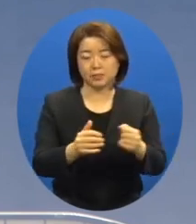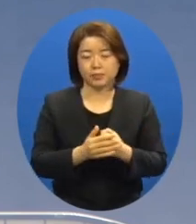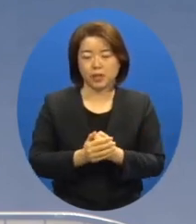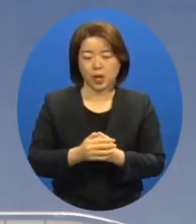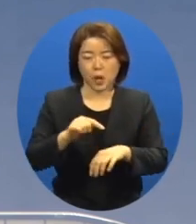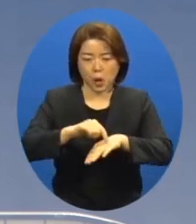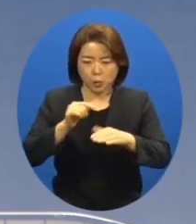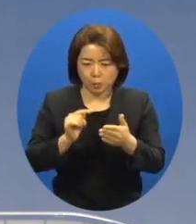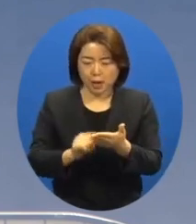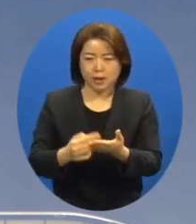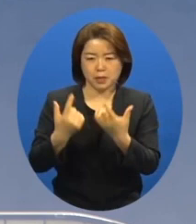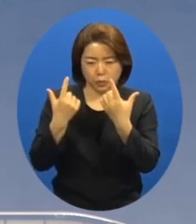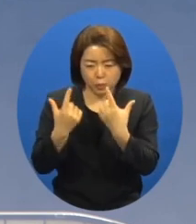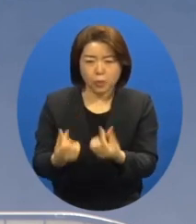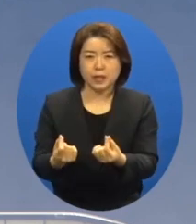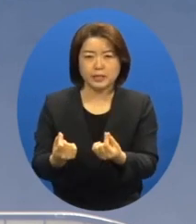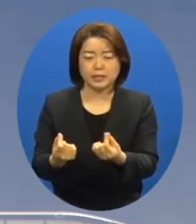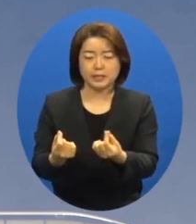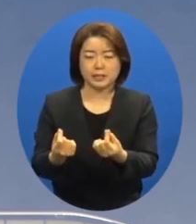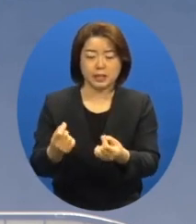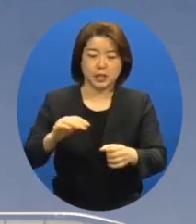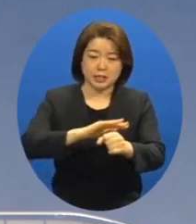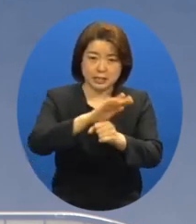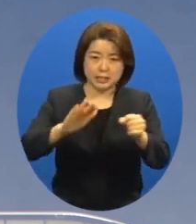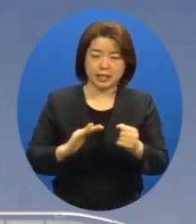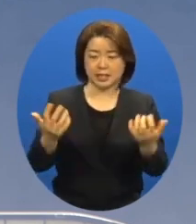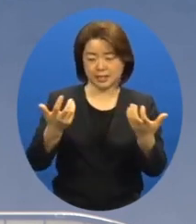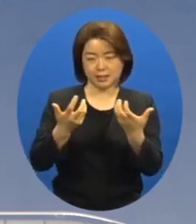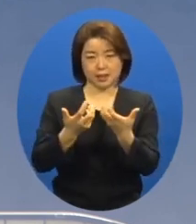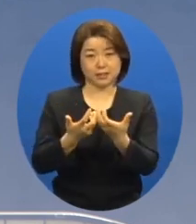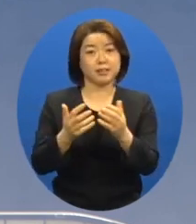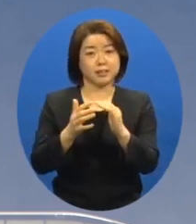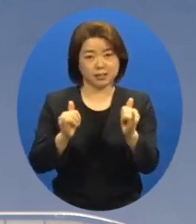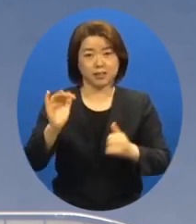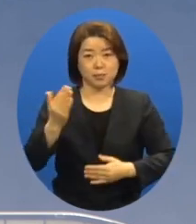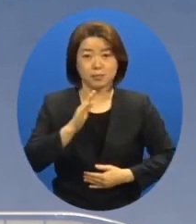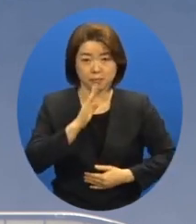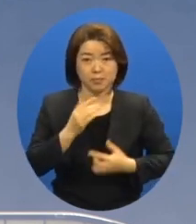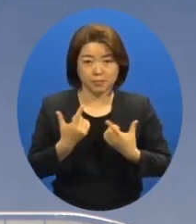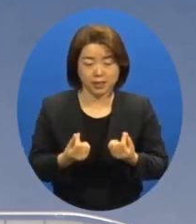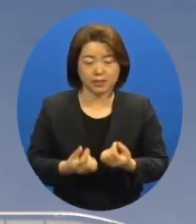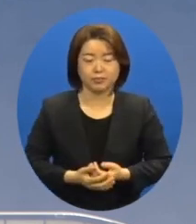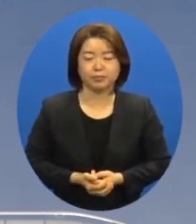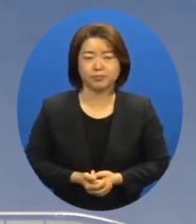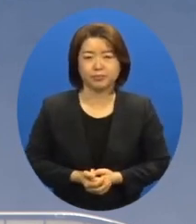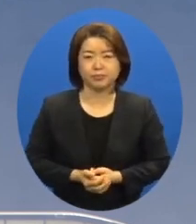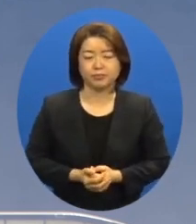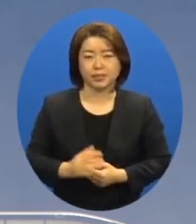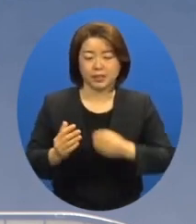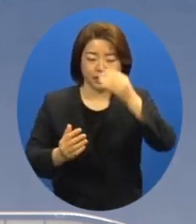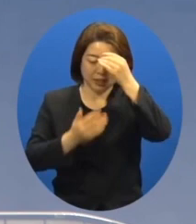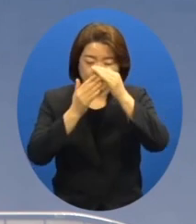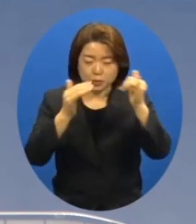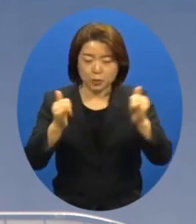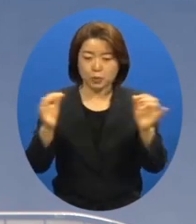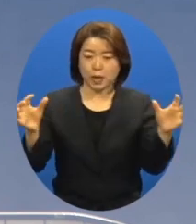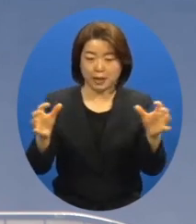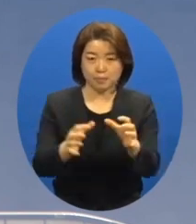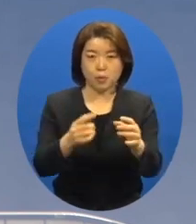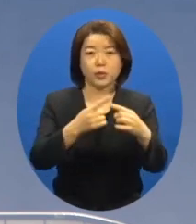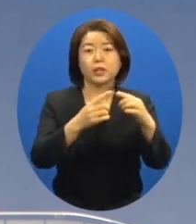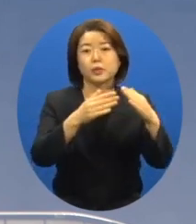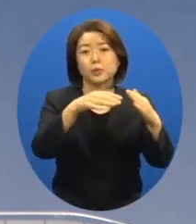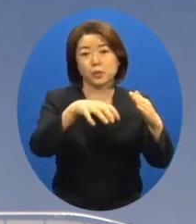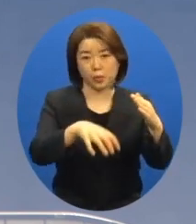마음에 사랑이 가득한 사람이어야 맞습니다. 그러므로 성도들이 모인 이 공동체 교회는